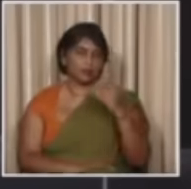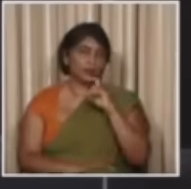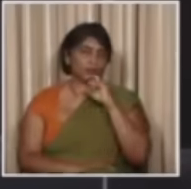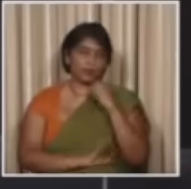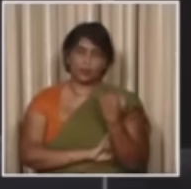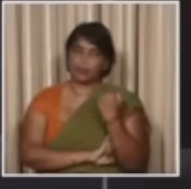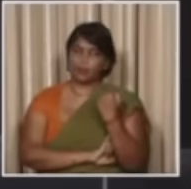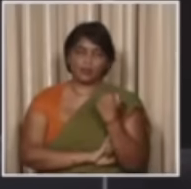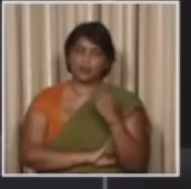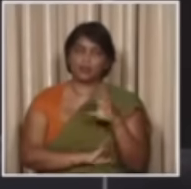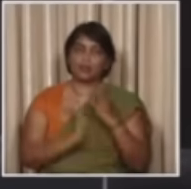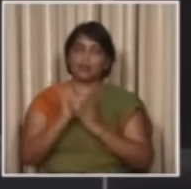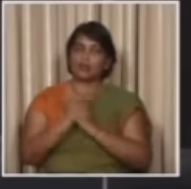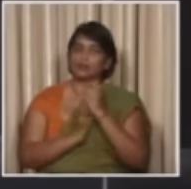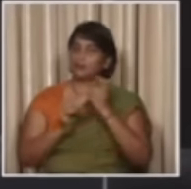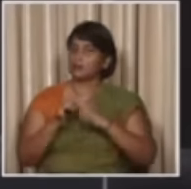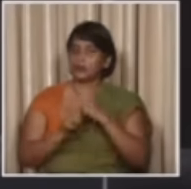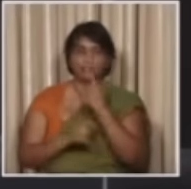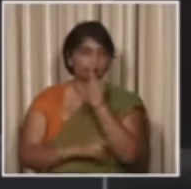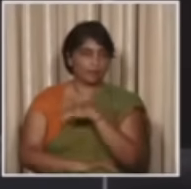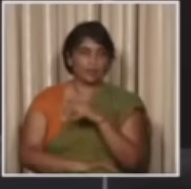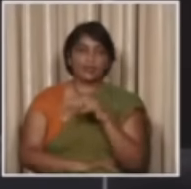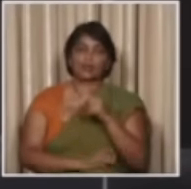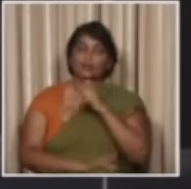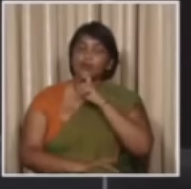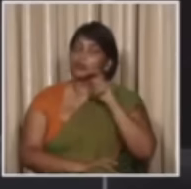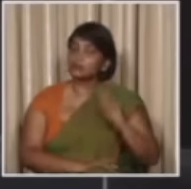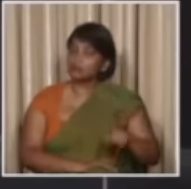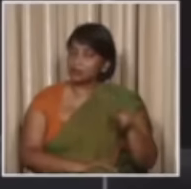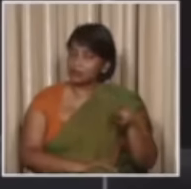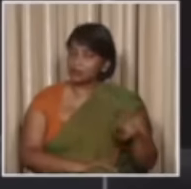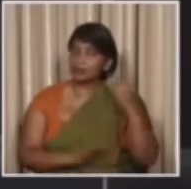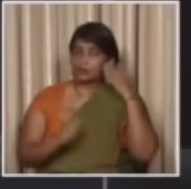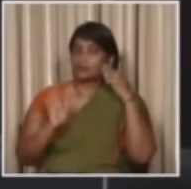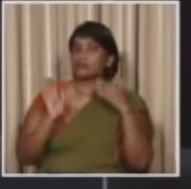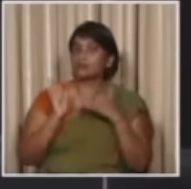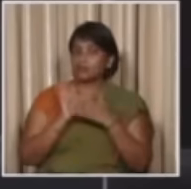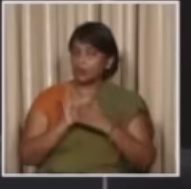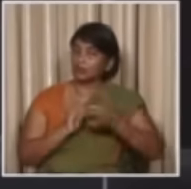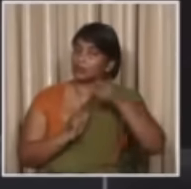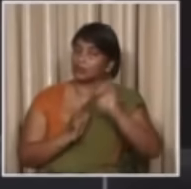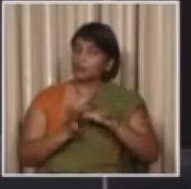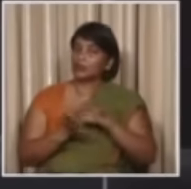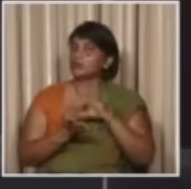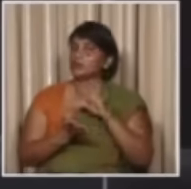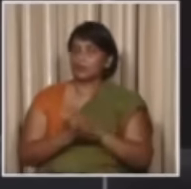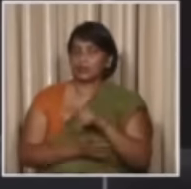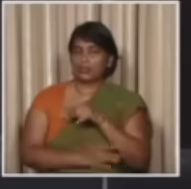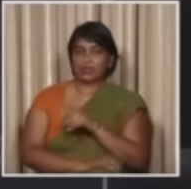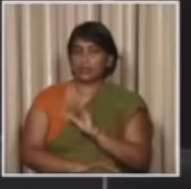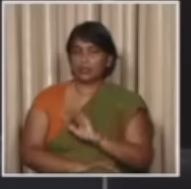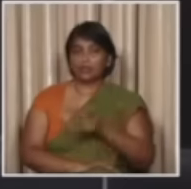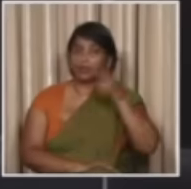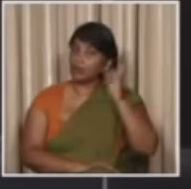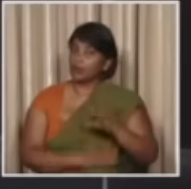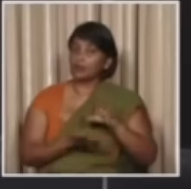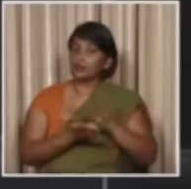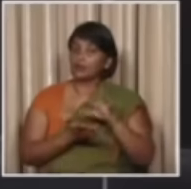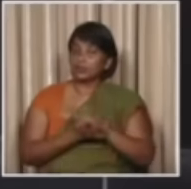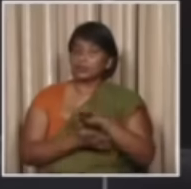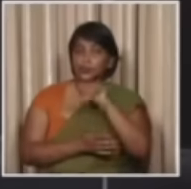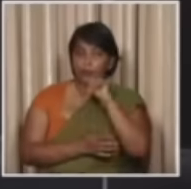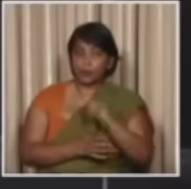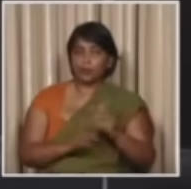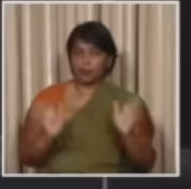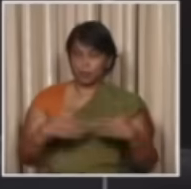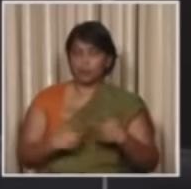එකක් වරප්‍රසාද ප්‍රශ්නේ තව එකක් විනිශ්චයට භාජනය වෙලා තීන්දුවක් දුන්න නඩුවක් නෙවෙයි මේක තීන්දුවක් දෙන්න නියමිත පෙන්ඩිං